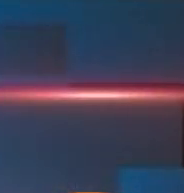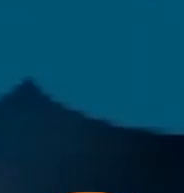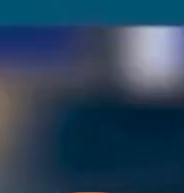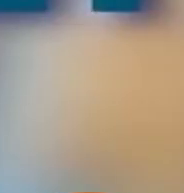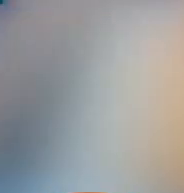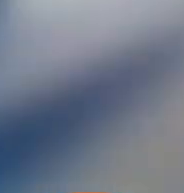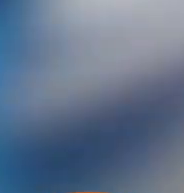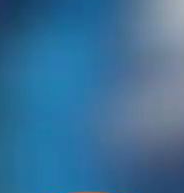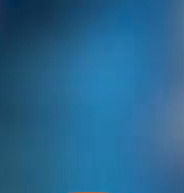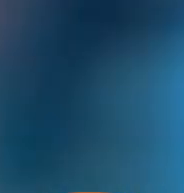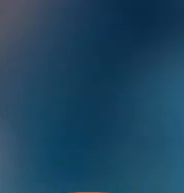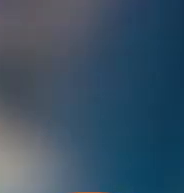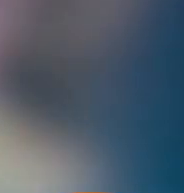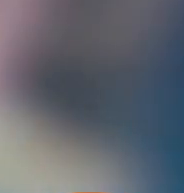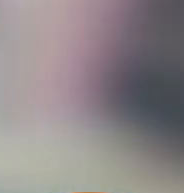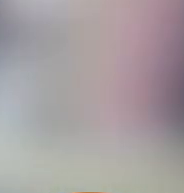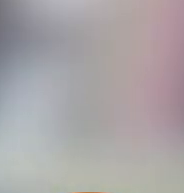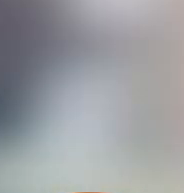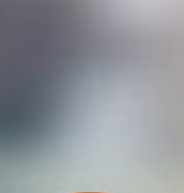ت